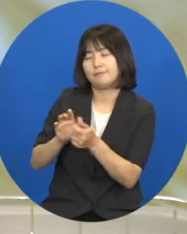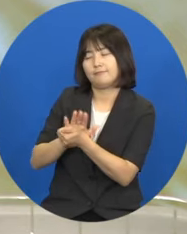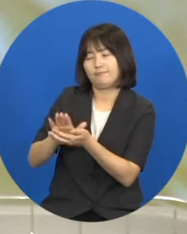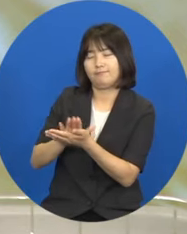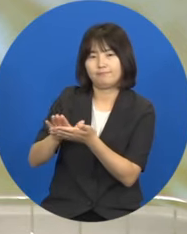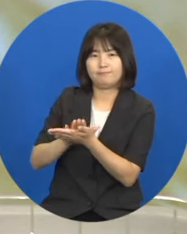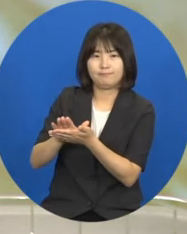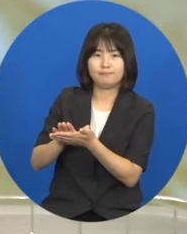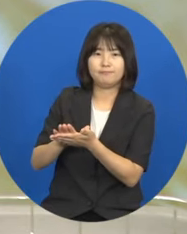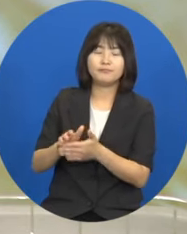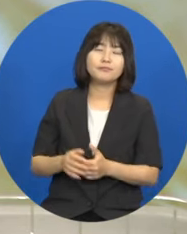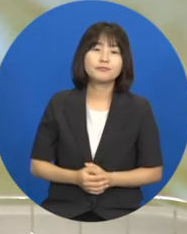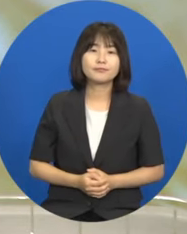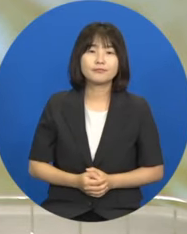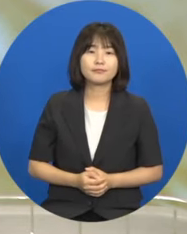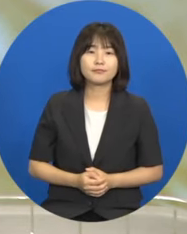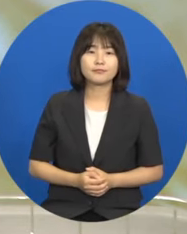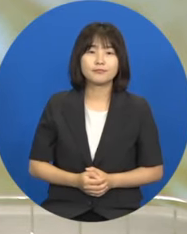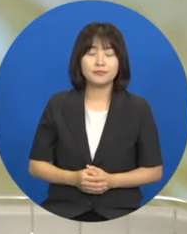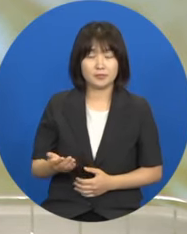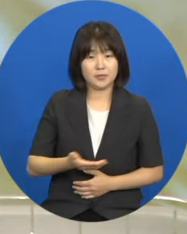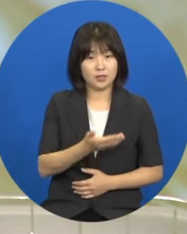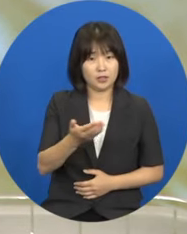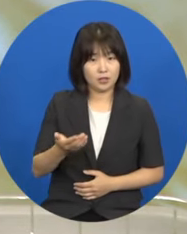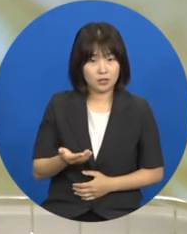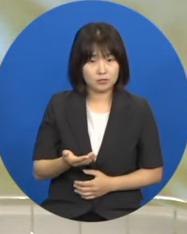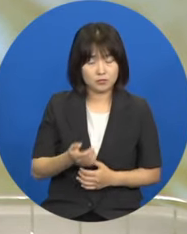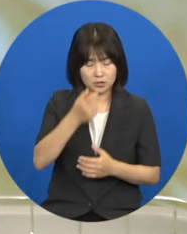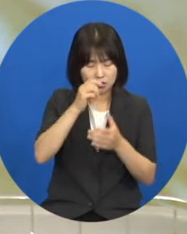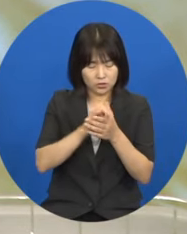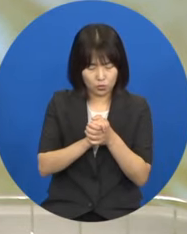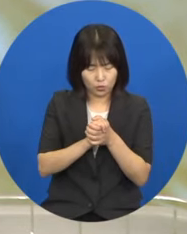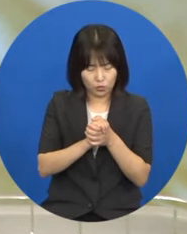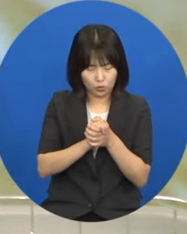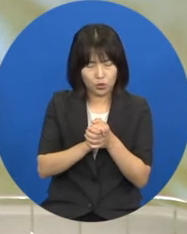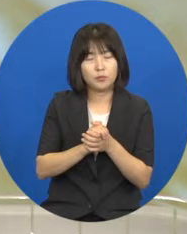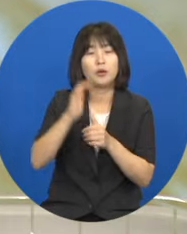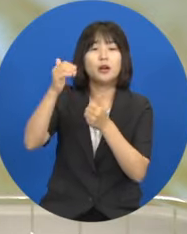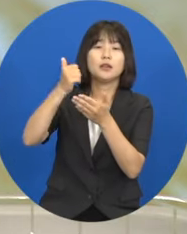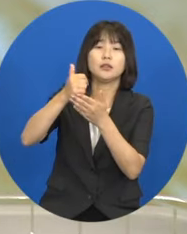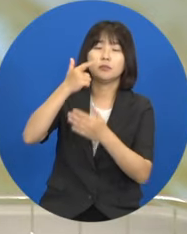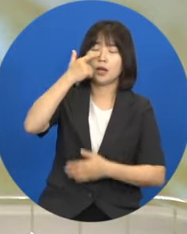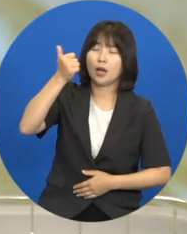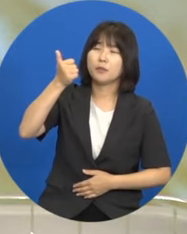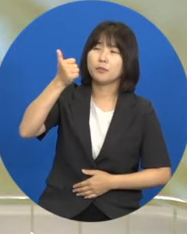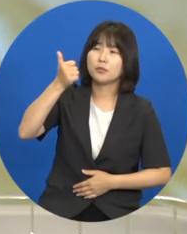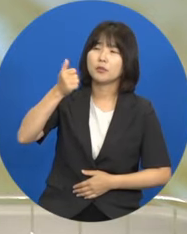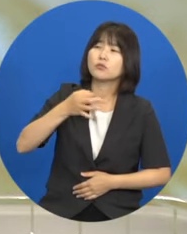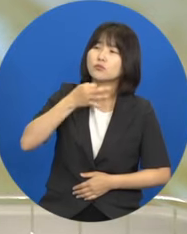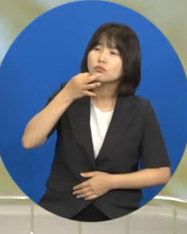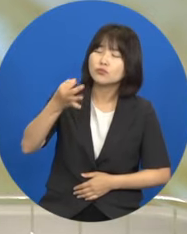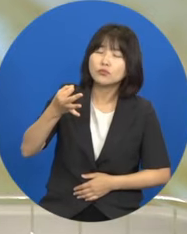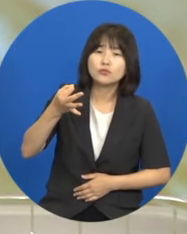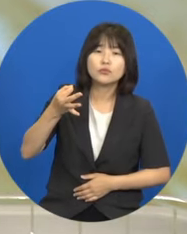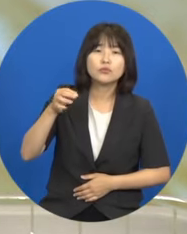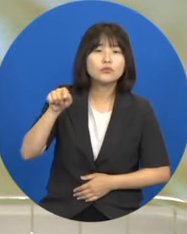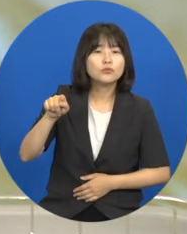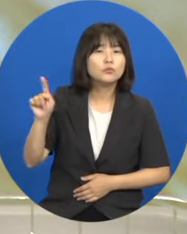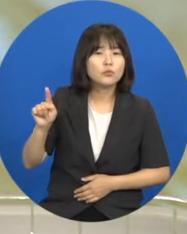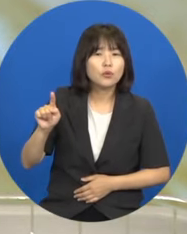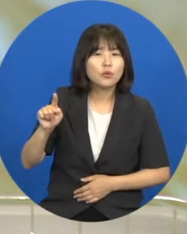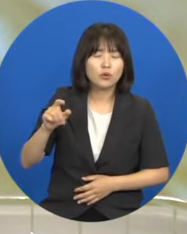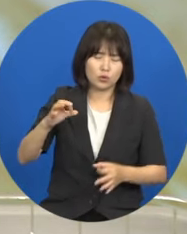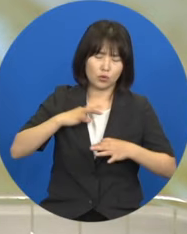놀아줍니다. 여러분, 우리가 기도하며 하나님을 아빠, 아버지라고 부르는 것은